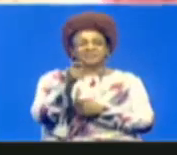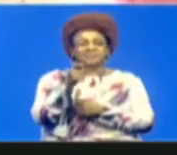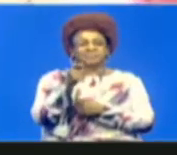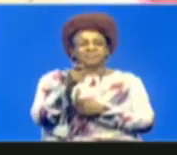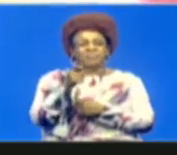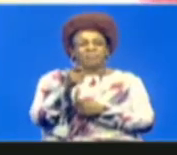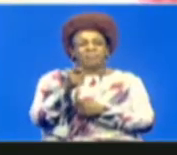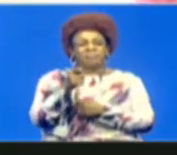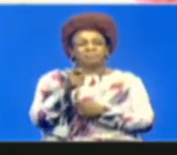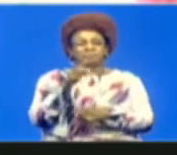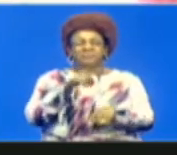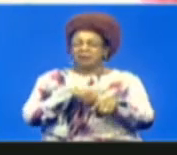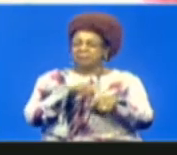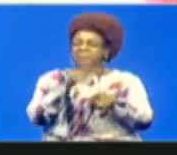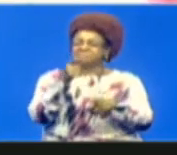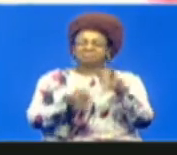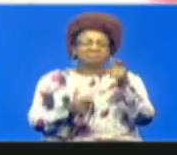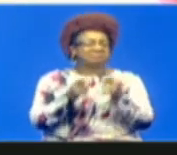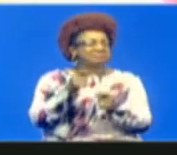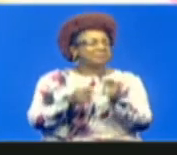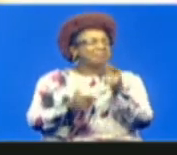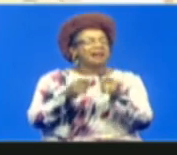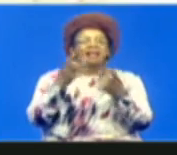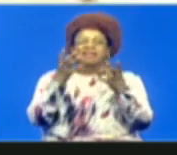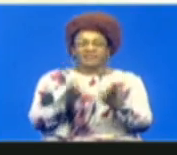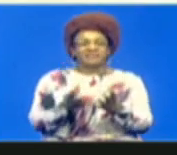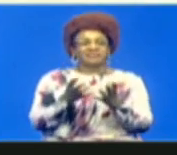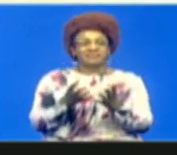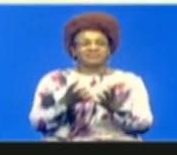wewe ukiwaosha tu hivi ni kuteremsha maziwa tu.